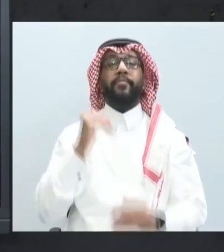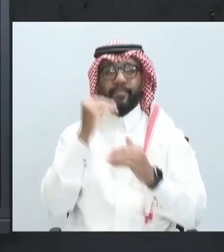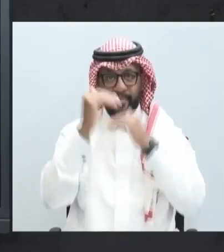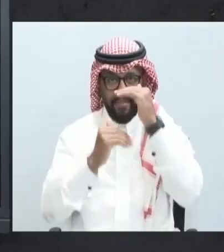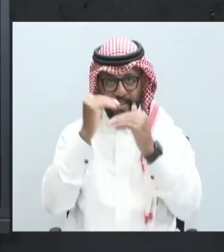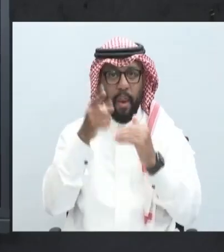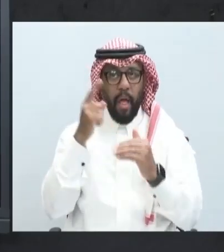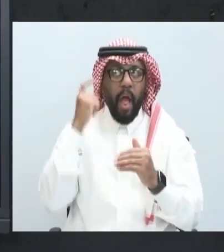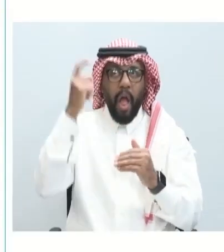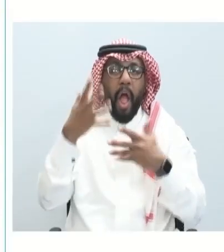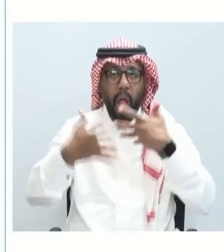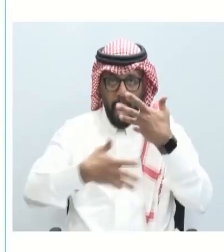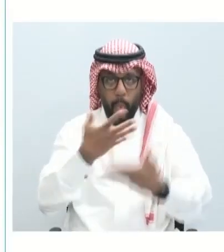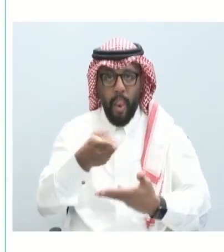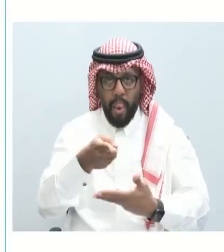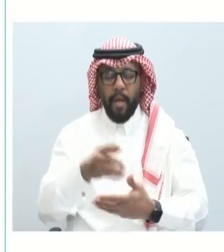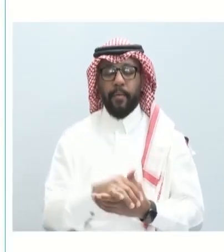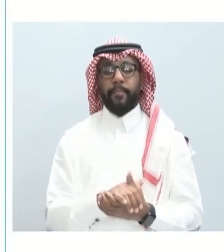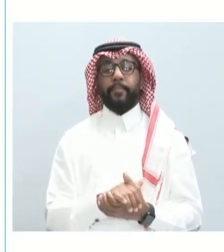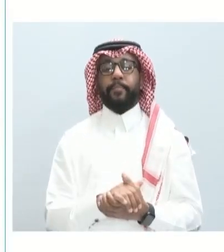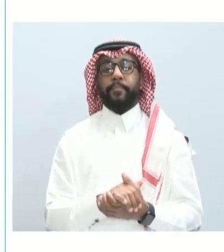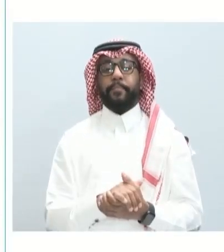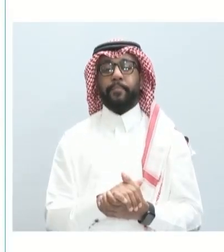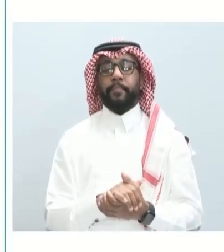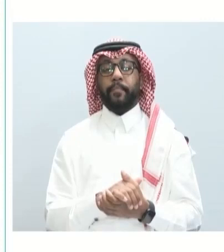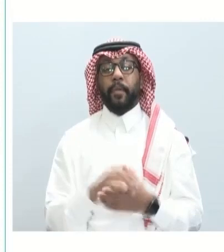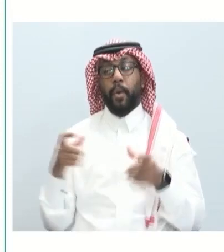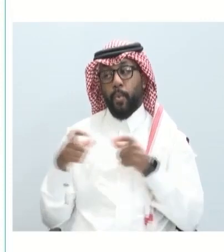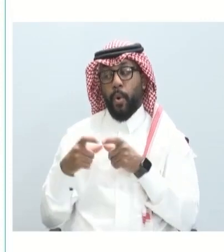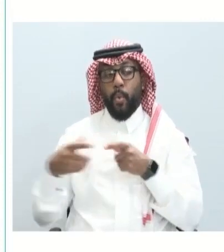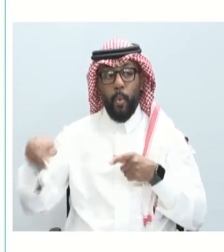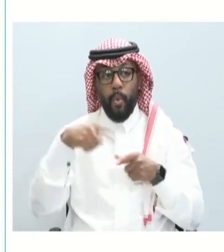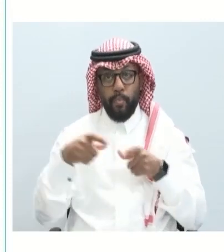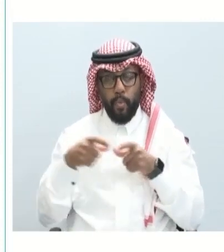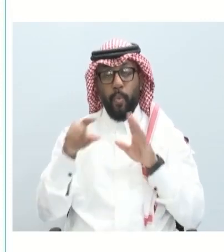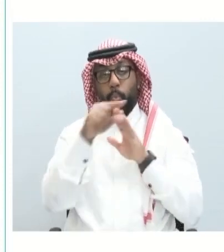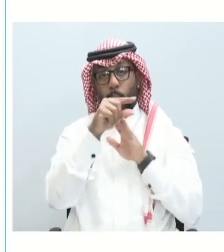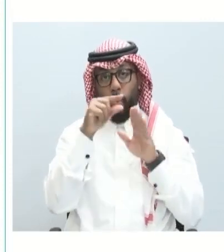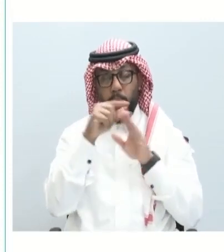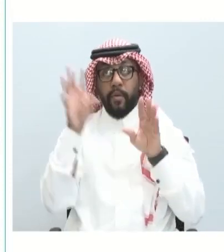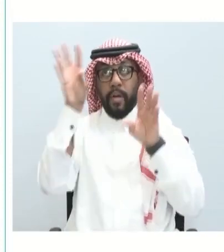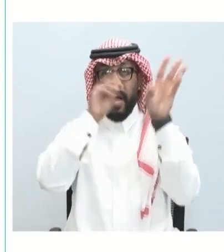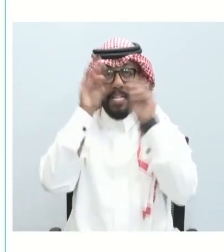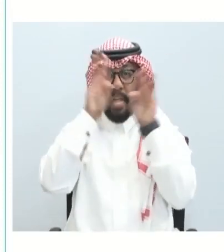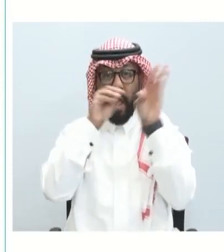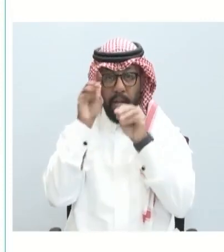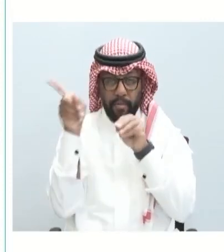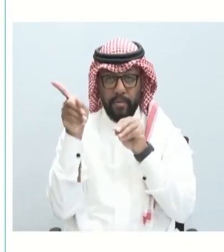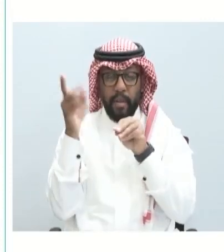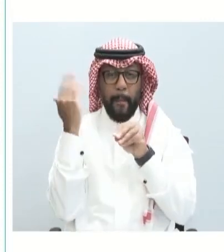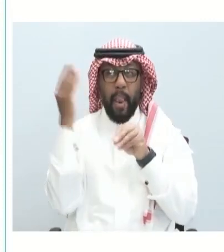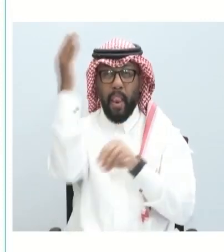الفقره الاولى ضع مع مع مجموعتك عنوانا مناسبا للقصه السابقه